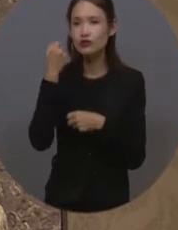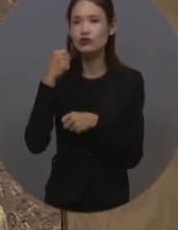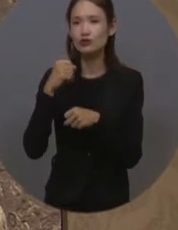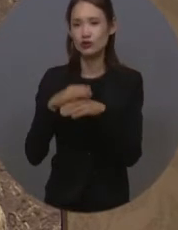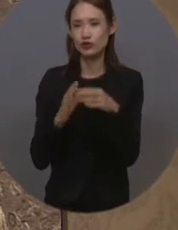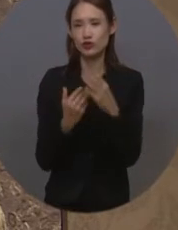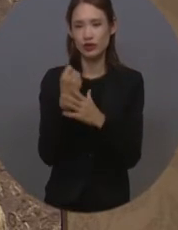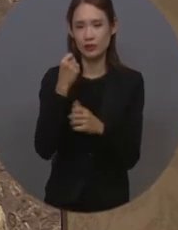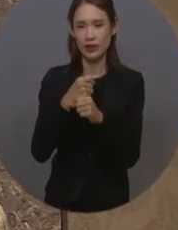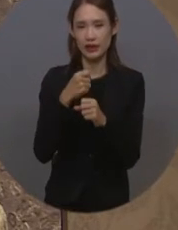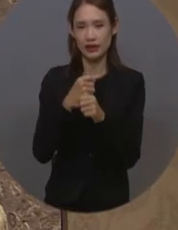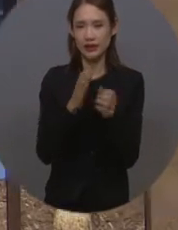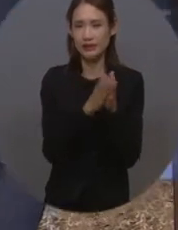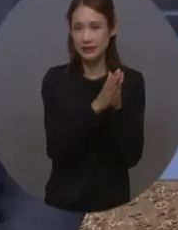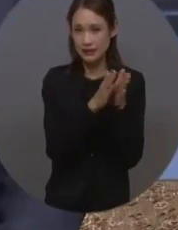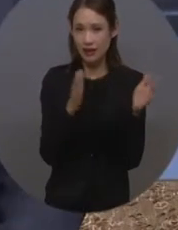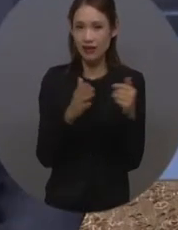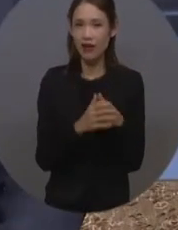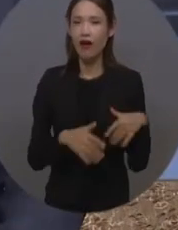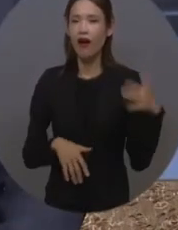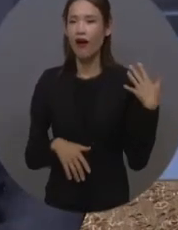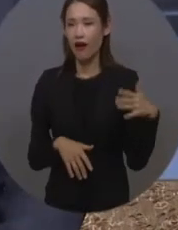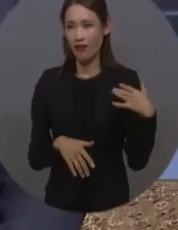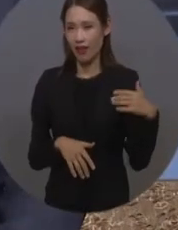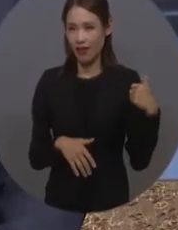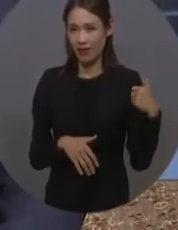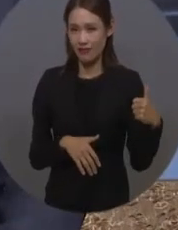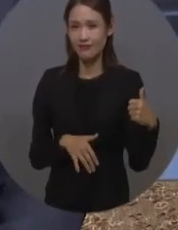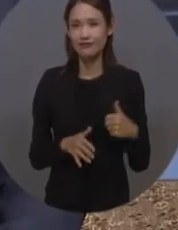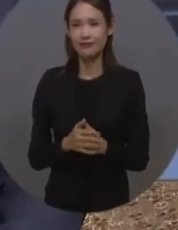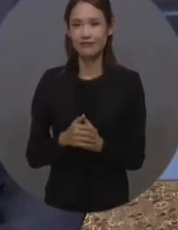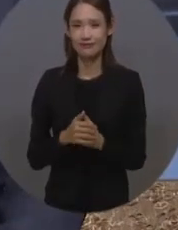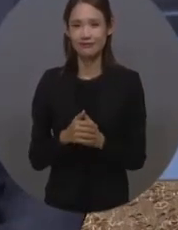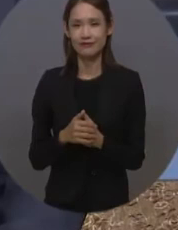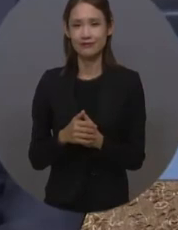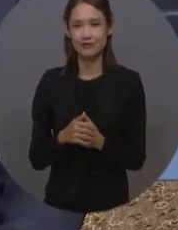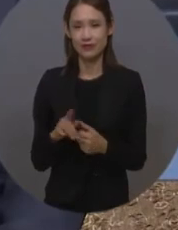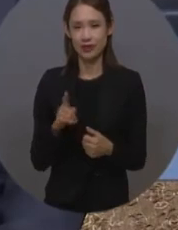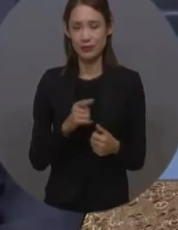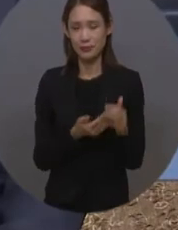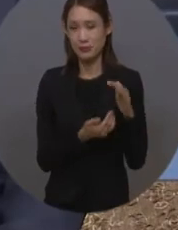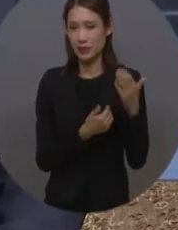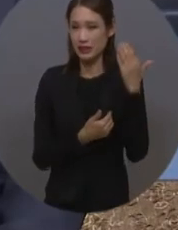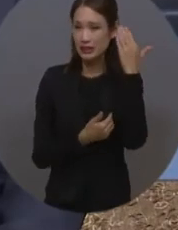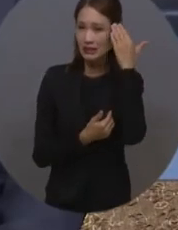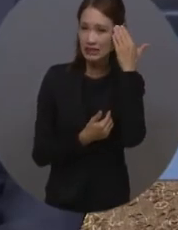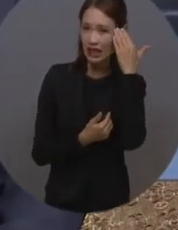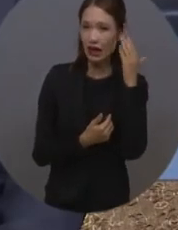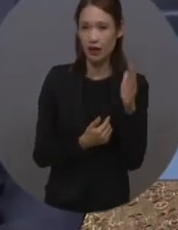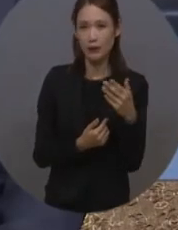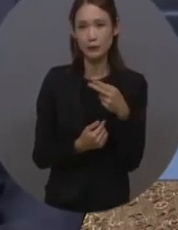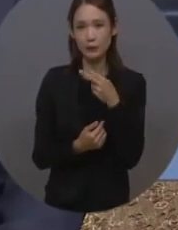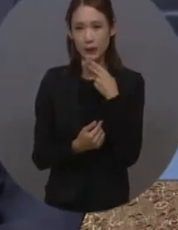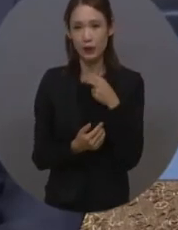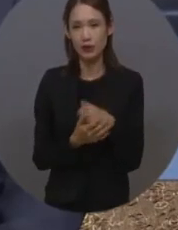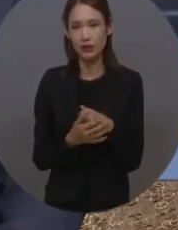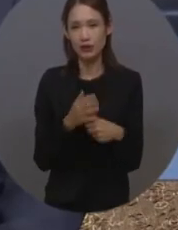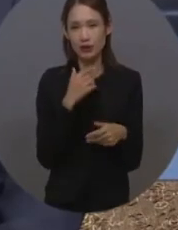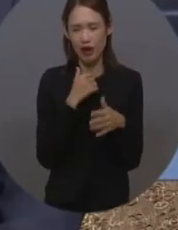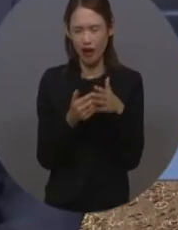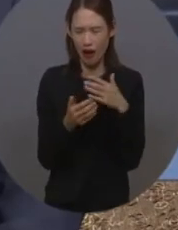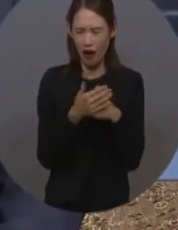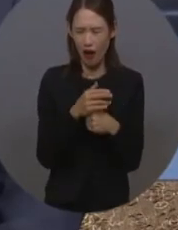거죠. 와, 대단하신데요? 전혀 뭐 그 사전에 지식이 있었던 것도 아니고 사전 경험도